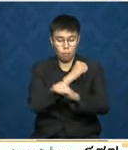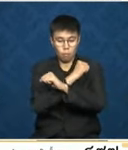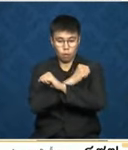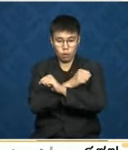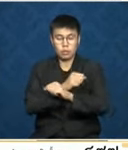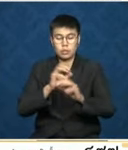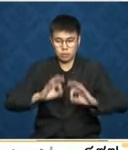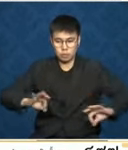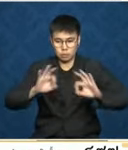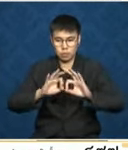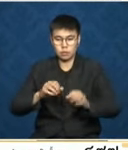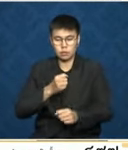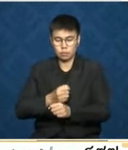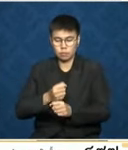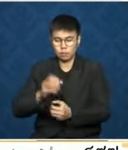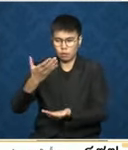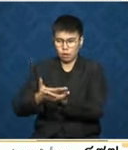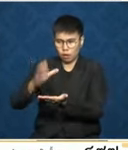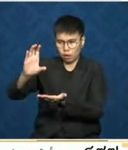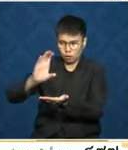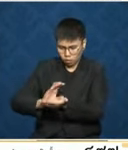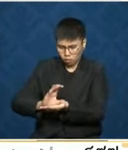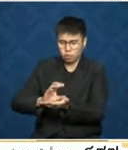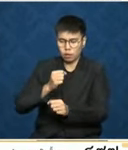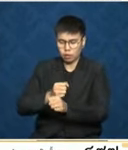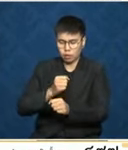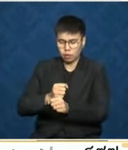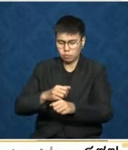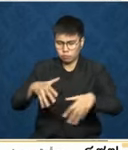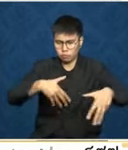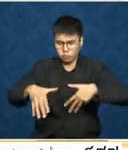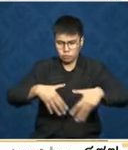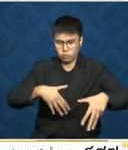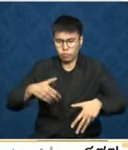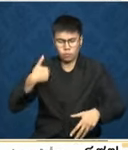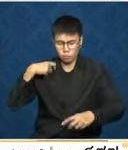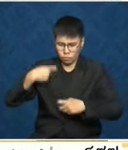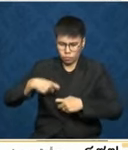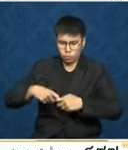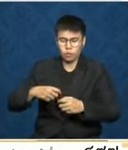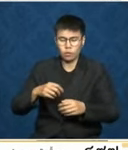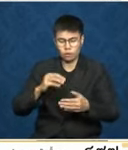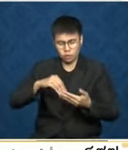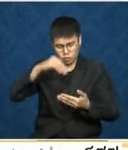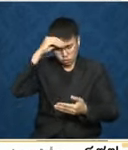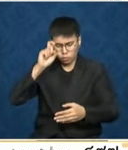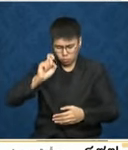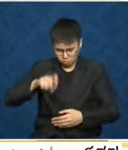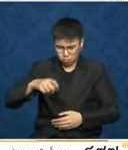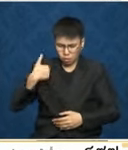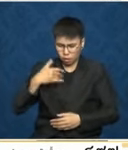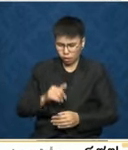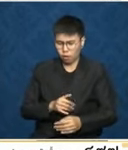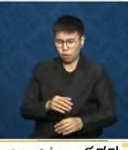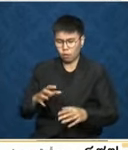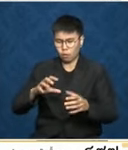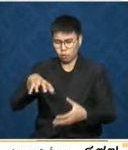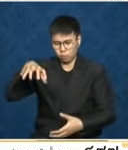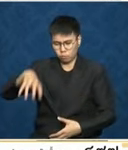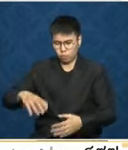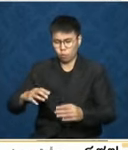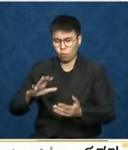ลำบากให้กับพ่อแม่พี่น้องประชาชนซึ่งปัจจุบันนักเรียนต้องกลับไปเรียนในโรงเรียนพื้นที่เก่าซึ่งไม่สามารถซ่อมแซมได้หลังคารั่ว